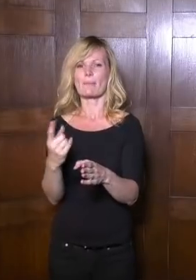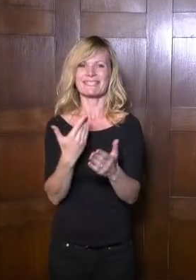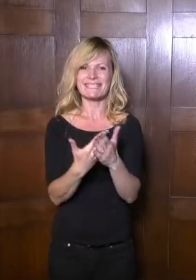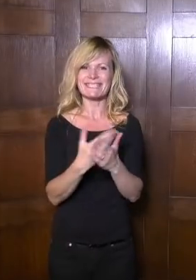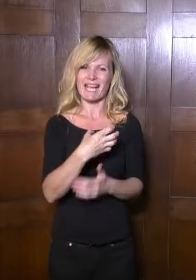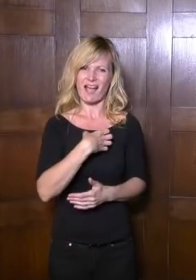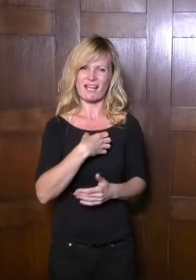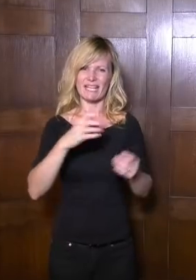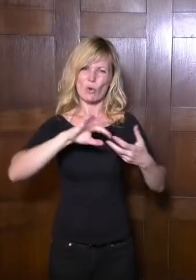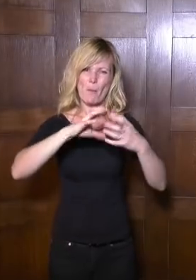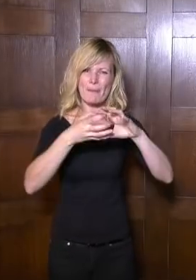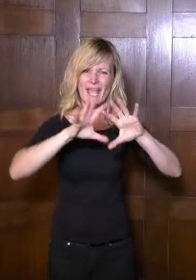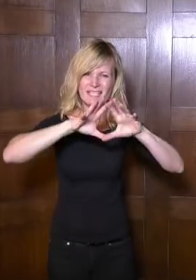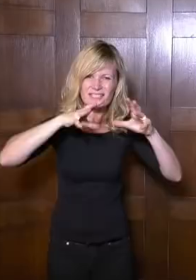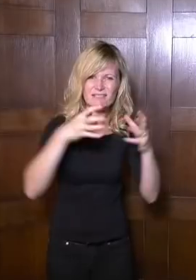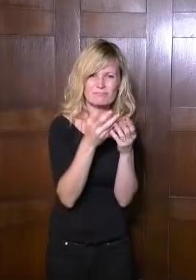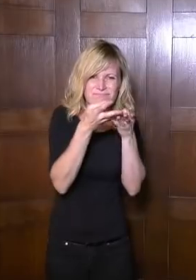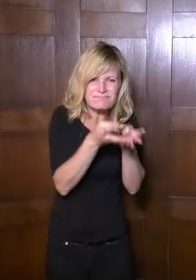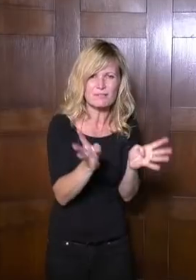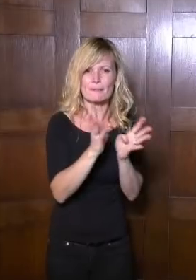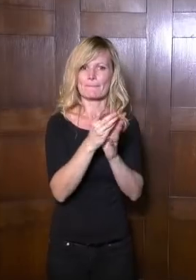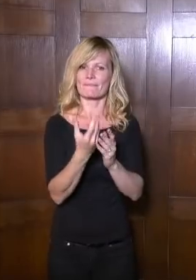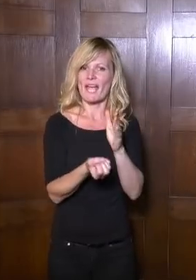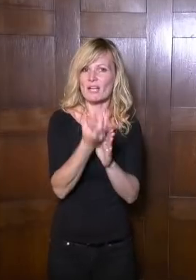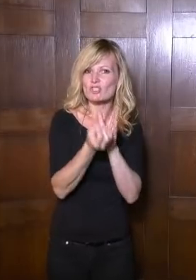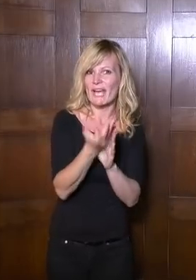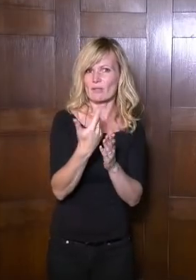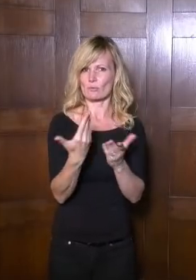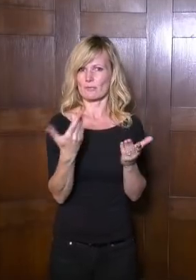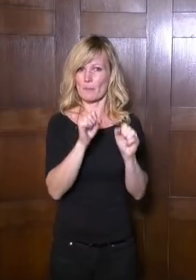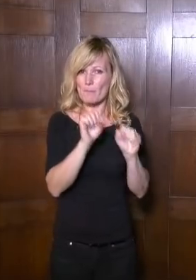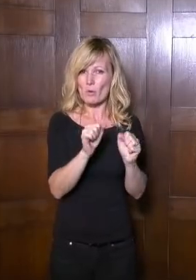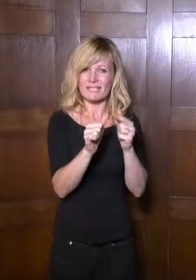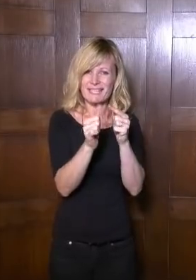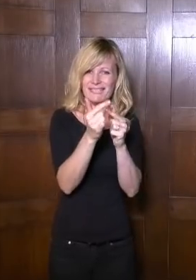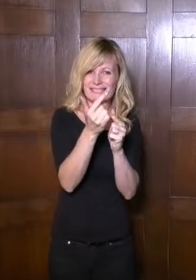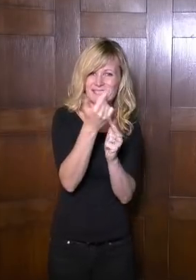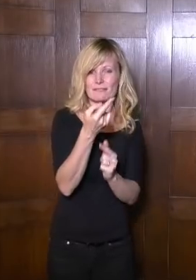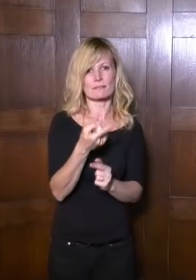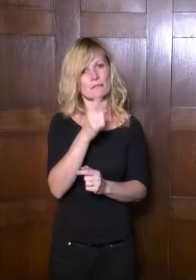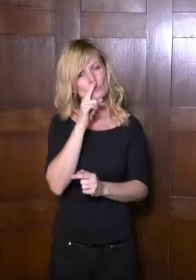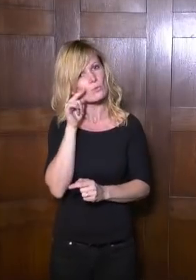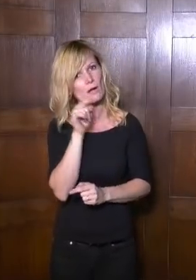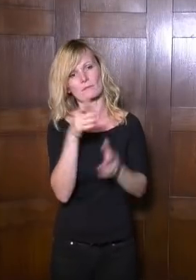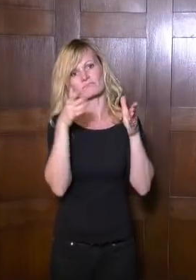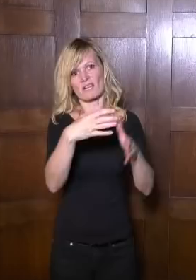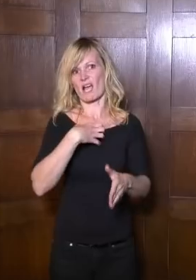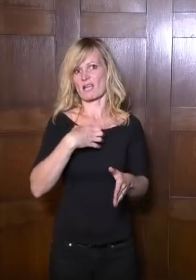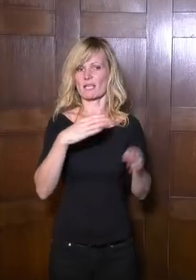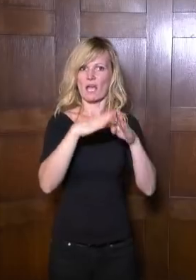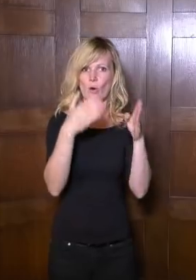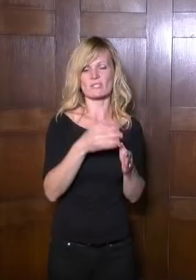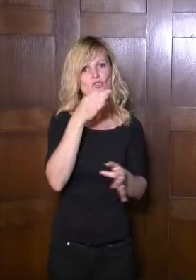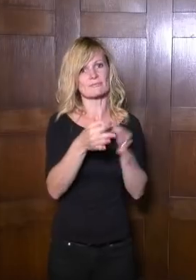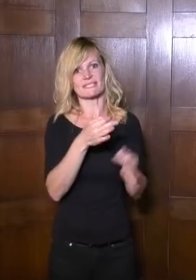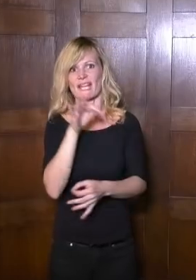Komplexität dieser Erkrankung und die multiplen Erscheinungen, die auftreten, einfach schlicht und ergreifend nur in Krankenhäusern behandelt